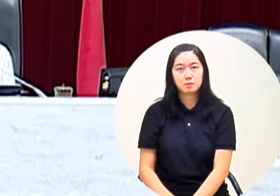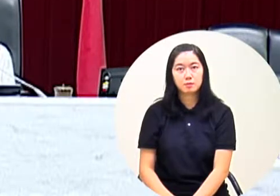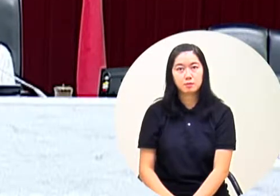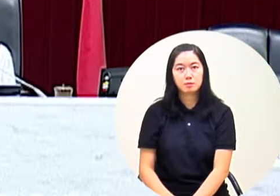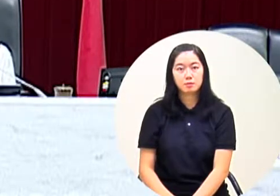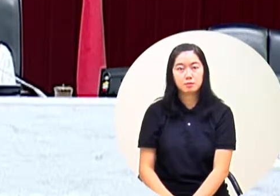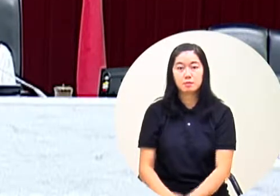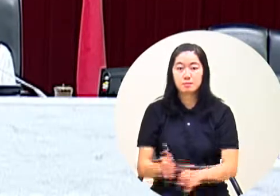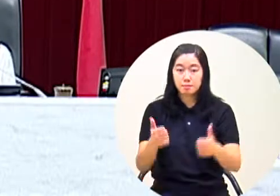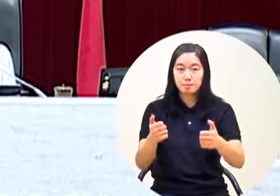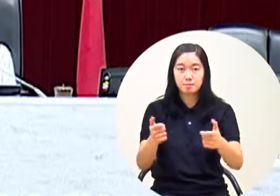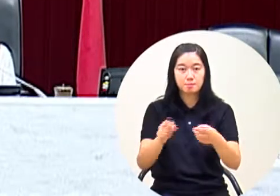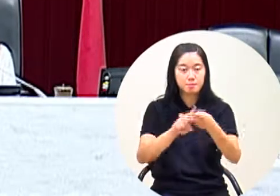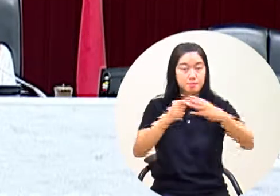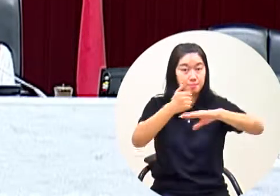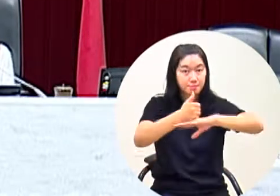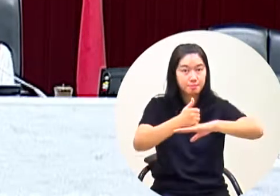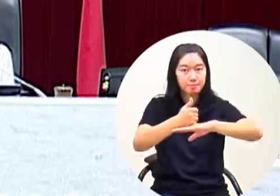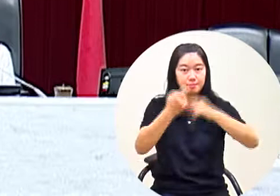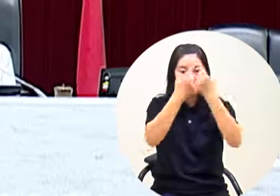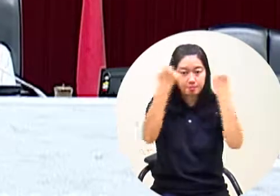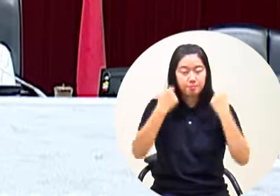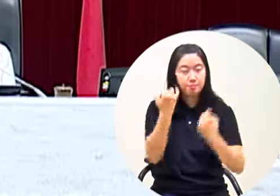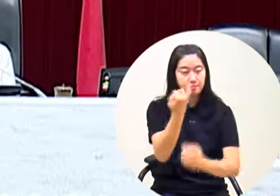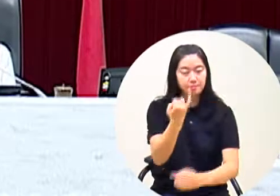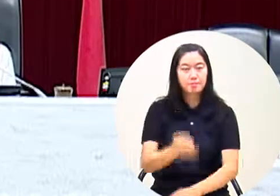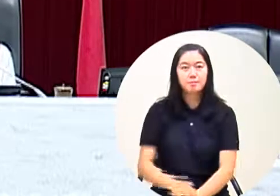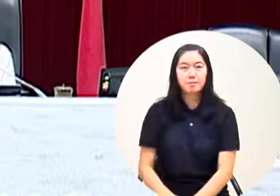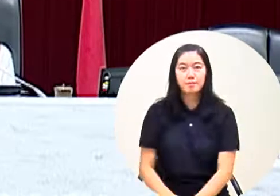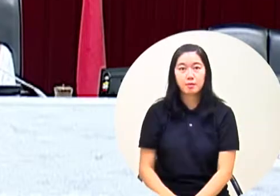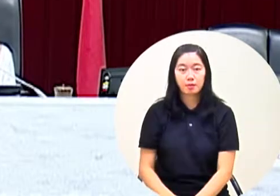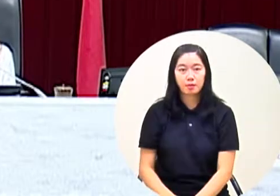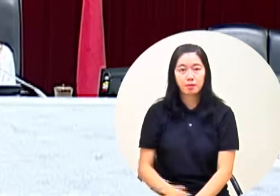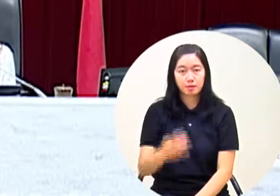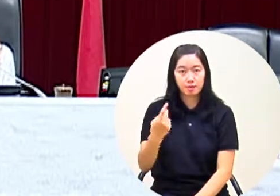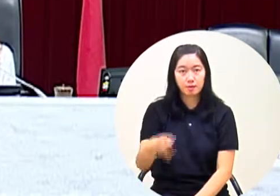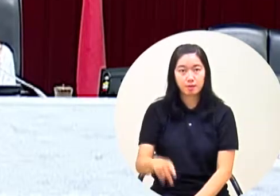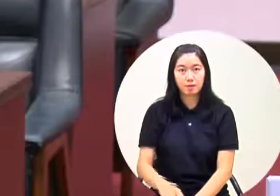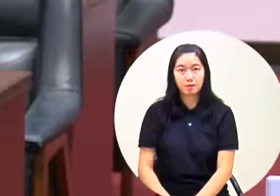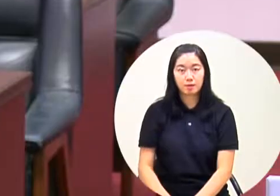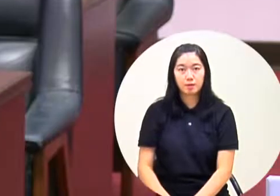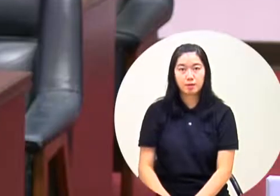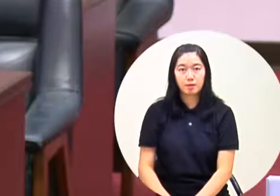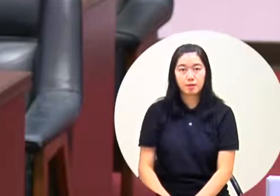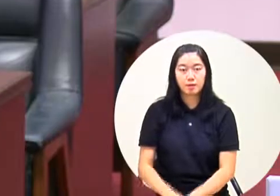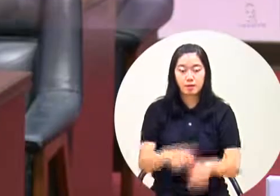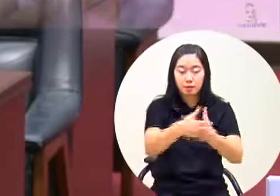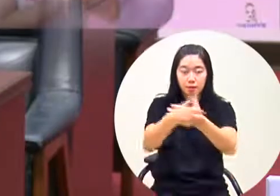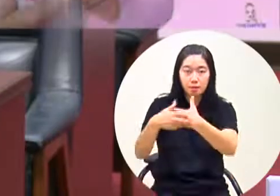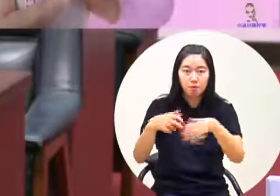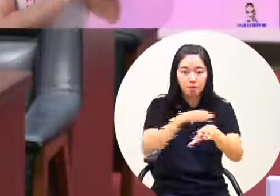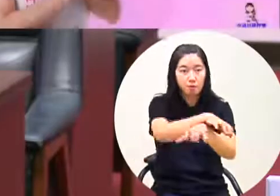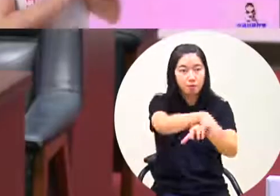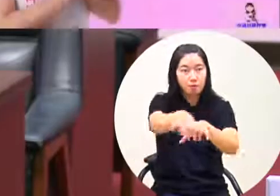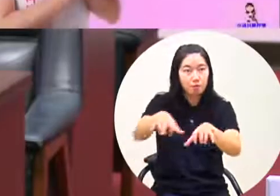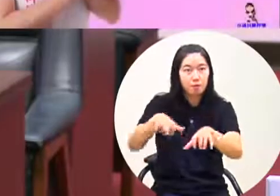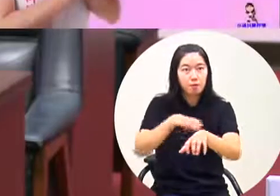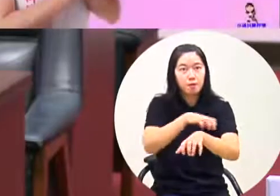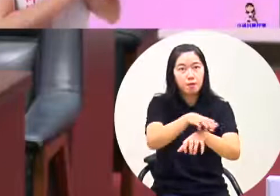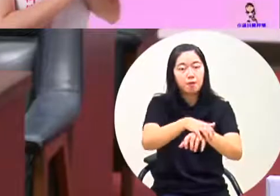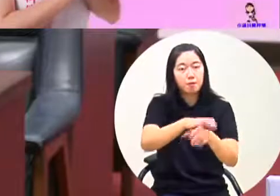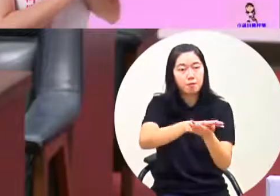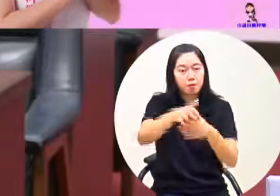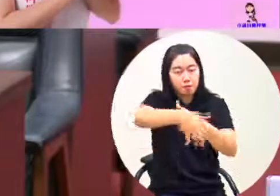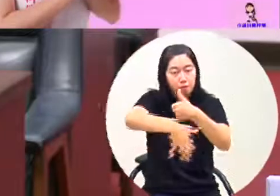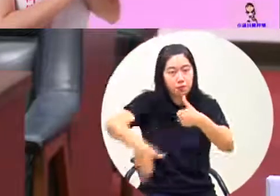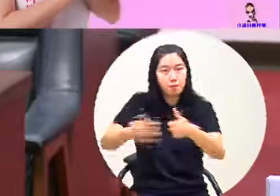谢谢大会主席和周议员，还有我们的环卫部门的所有局处所长，和我们的议会同